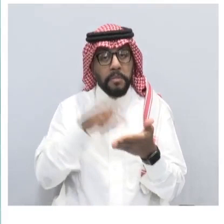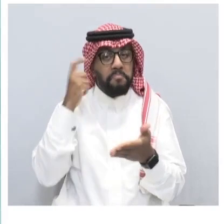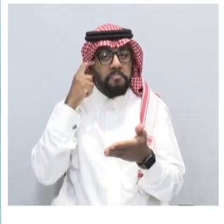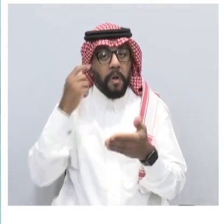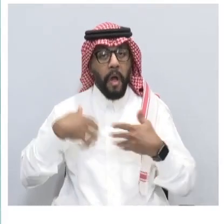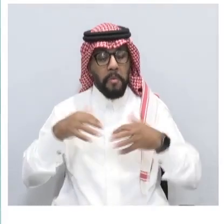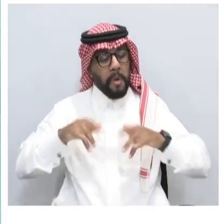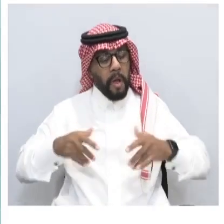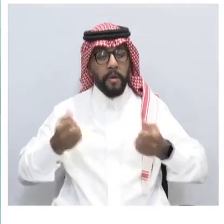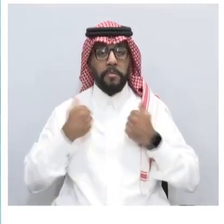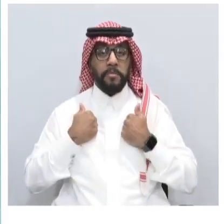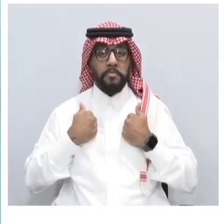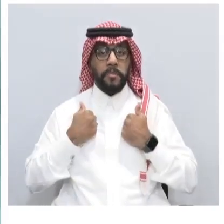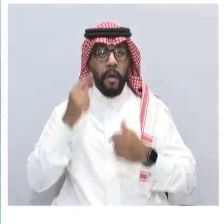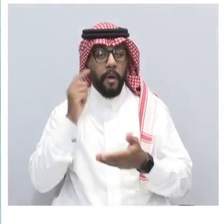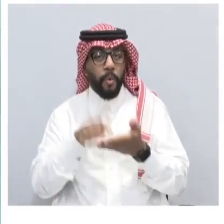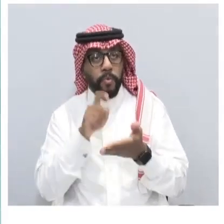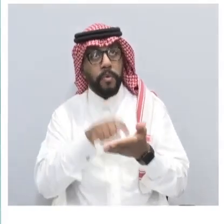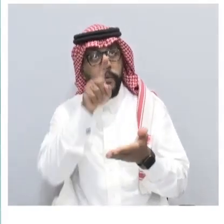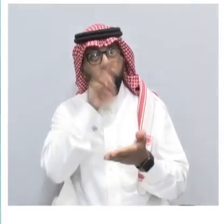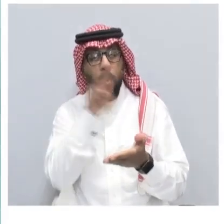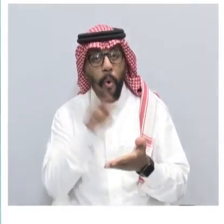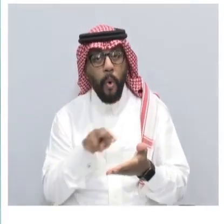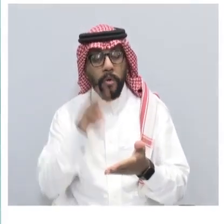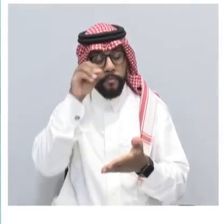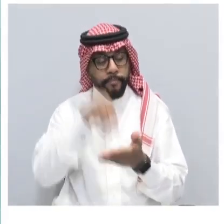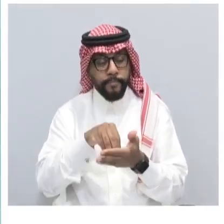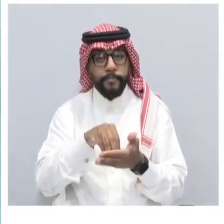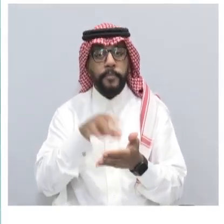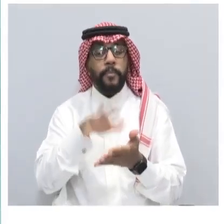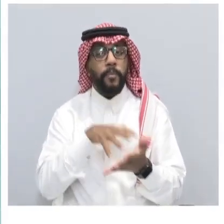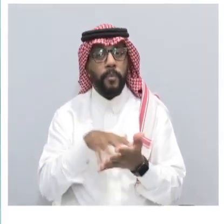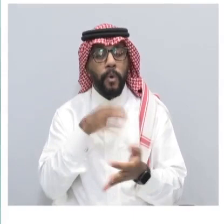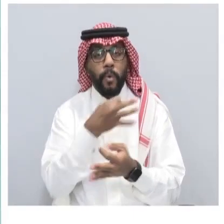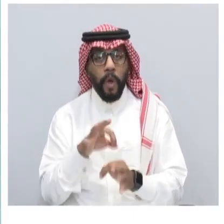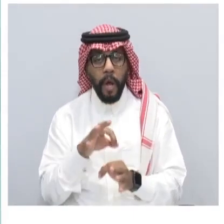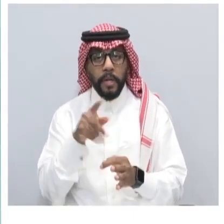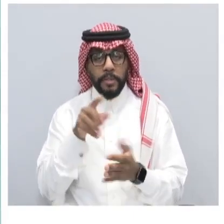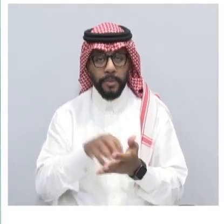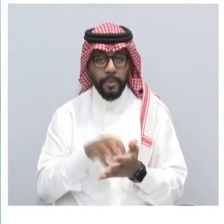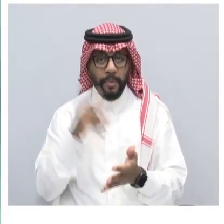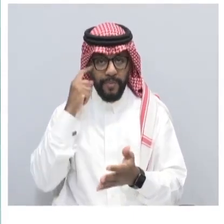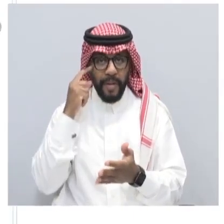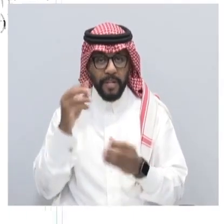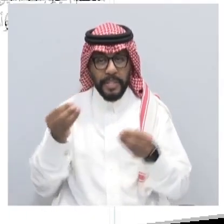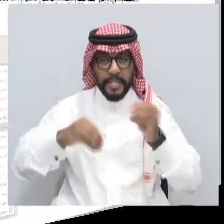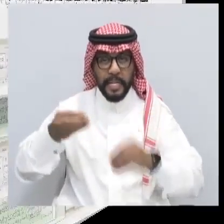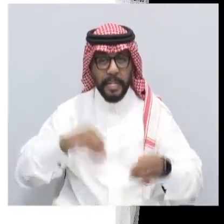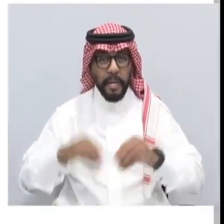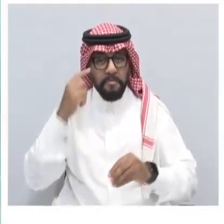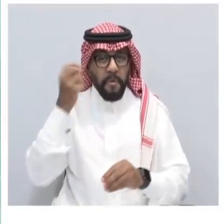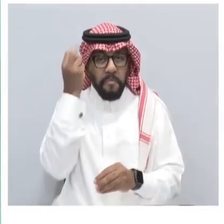من خلال مجموعه فقره ثم بعد ذلك يتم تحديد ما يسمى بالانماط والستايل